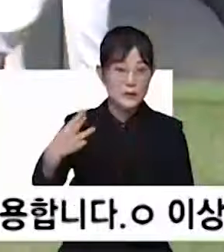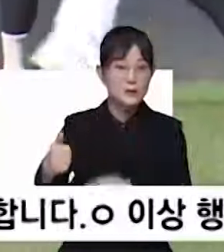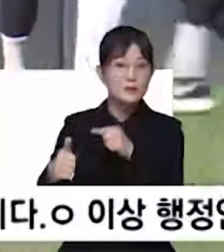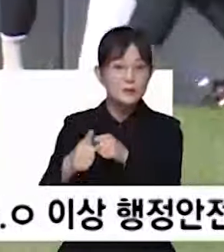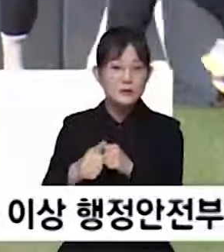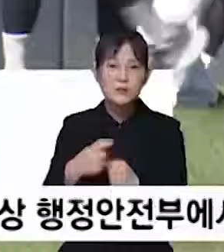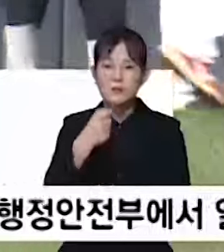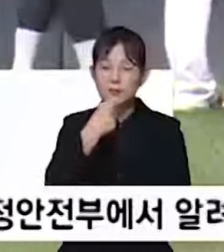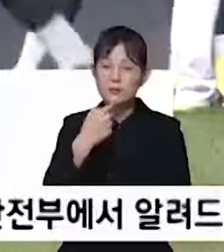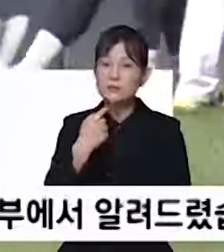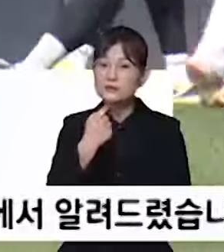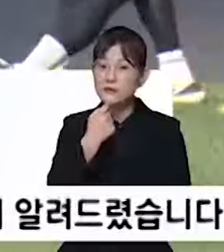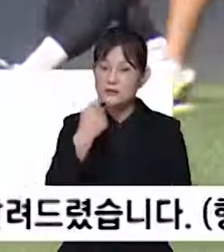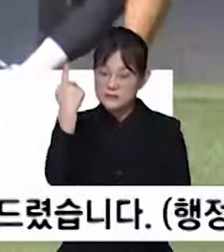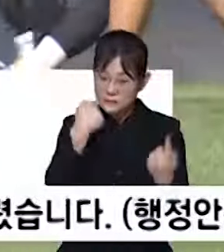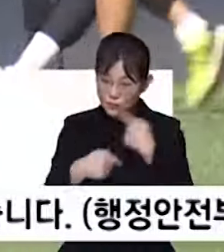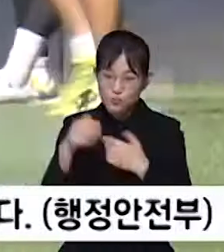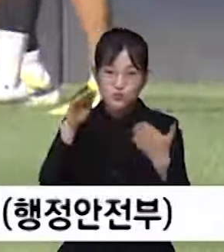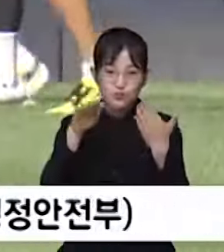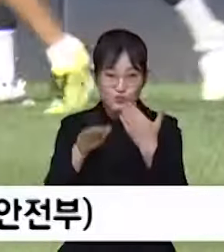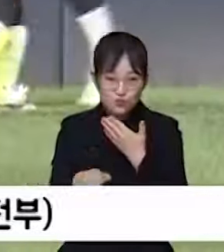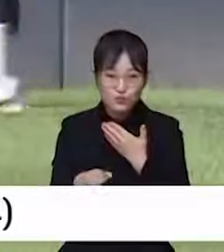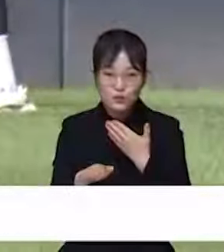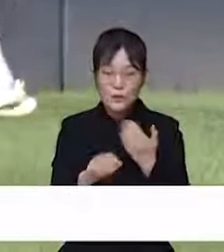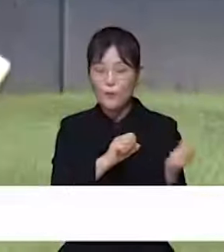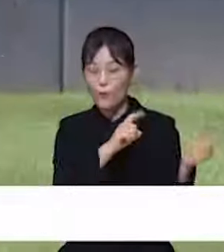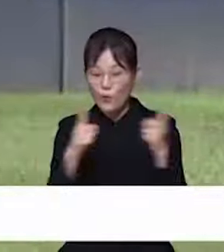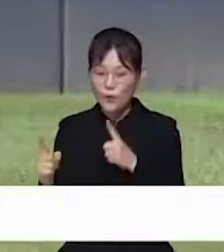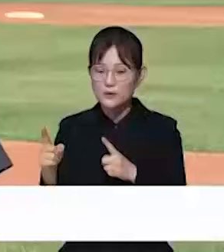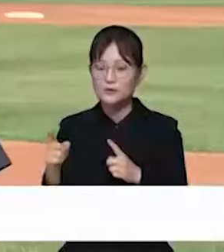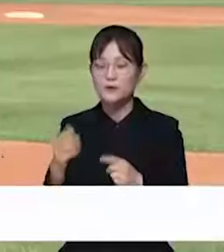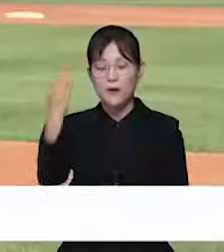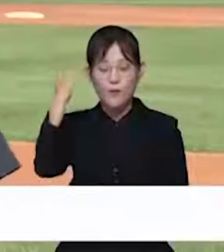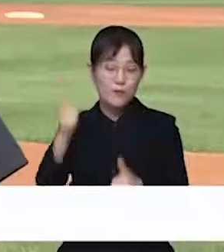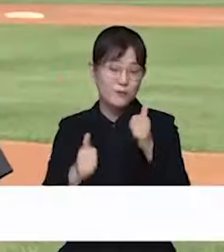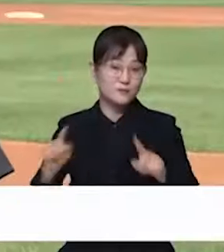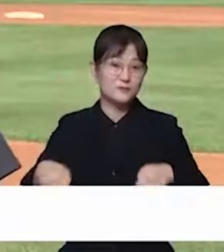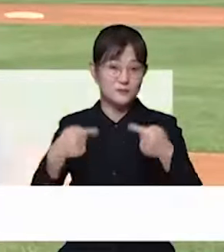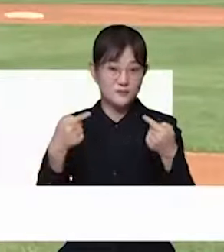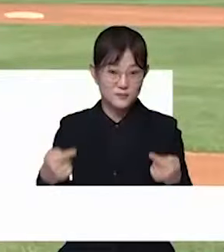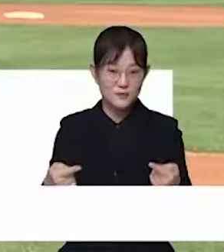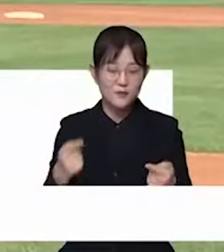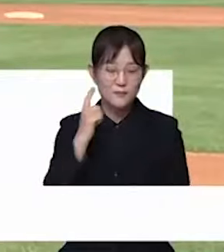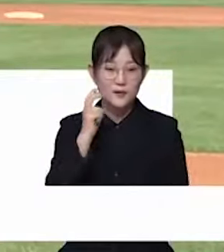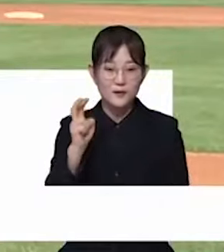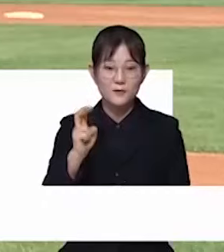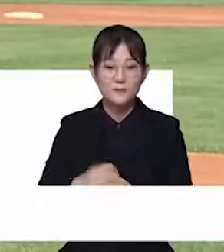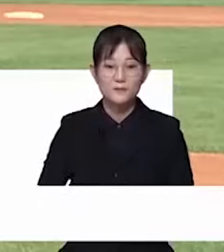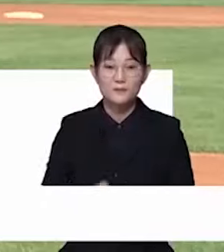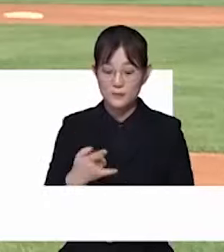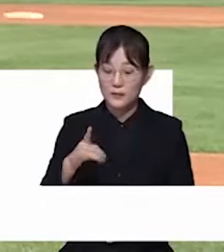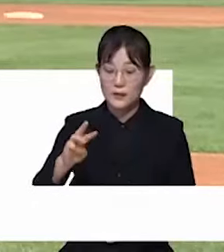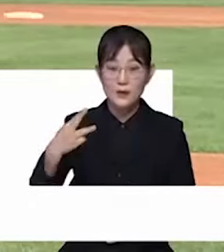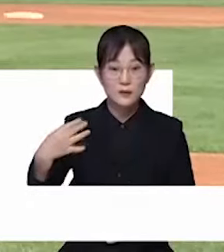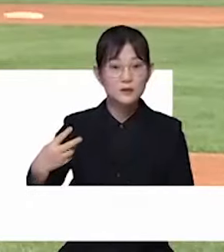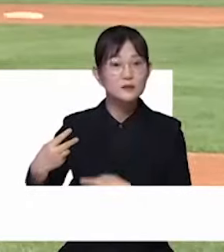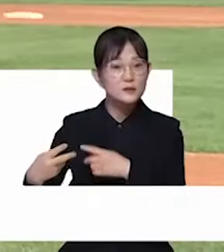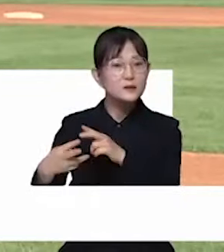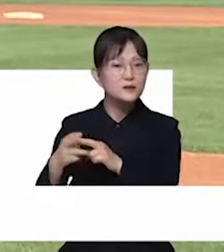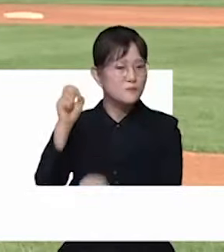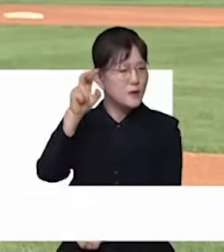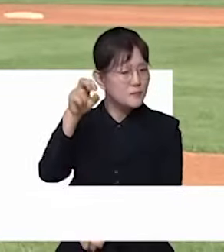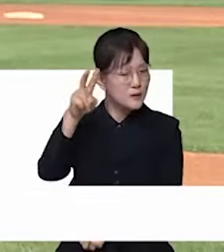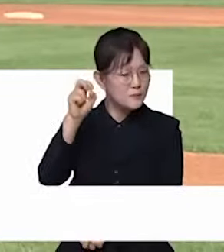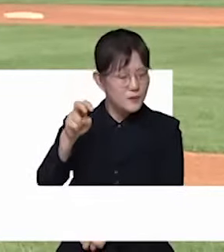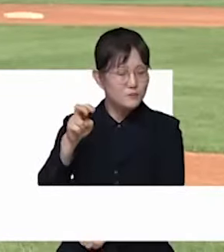경기에 투입되며 한국 시리즈에 출전을 예고합니다. 뭐 제임스 같은 경우는 뭐 코리안 시리즈 던지는 데는 문제가